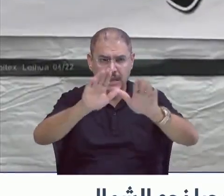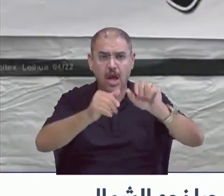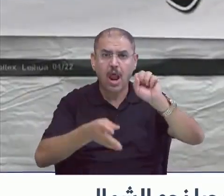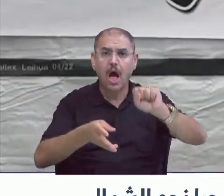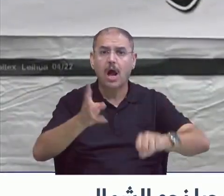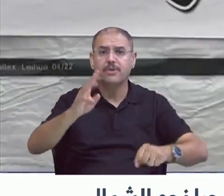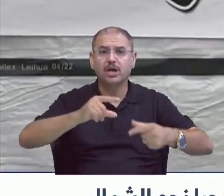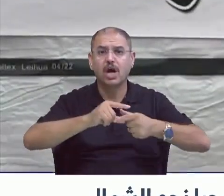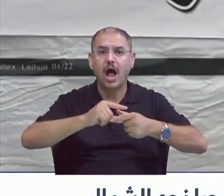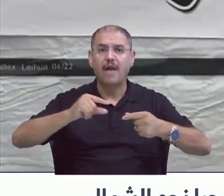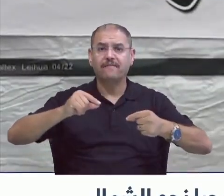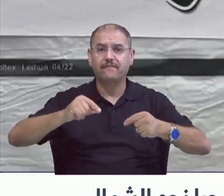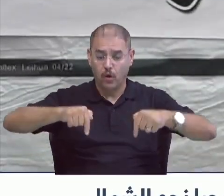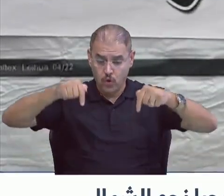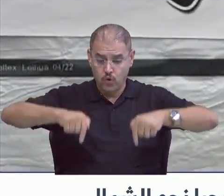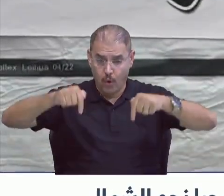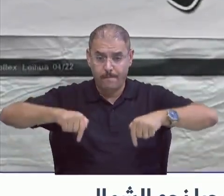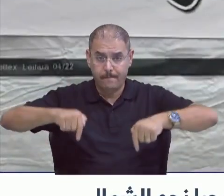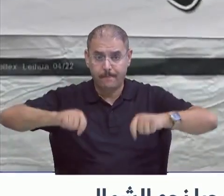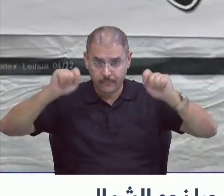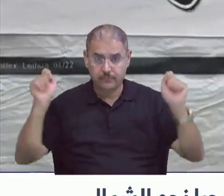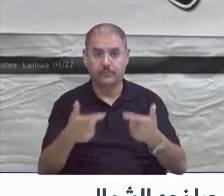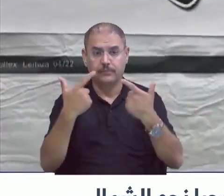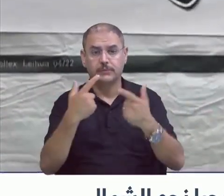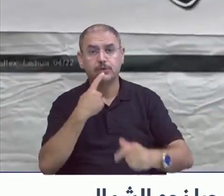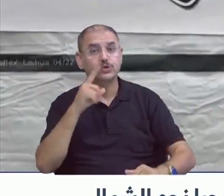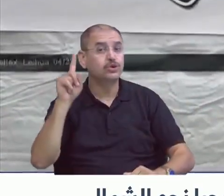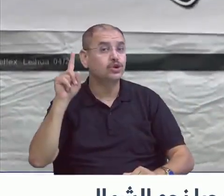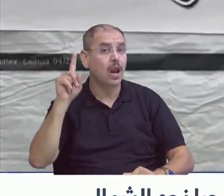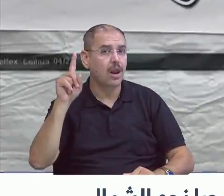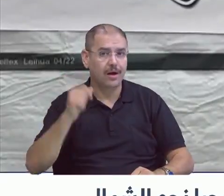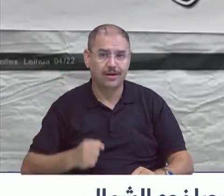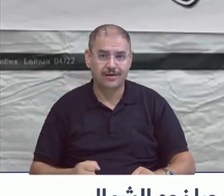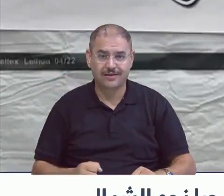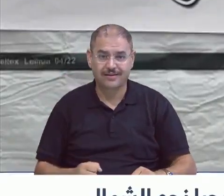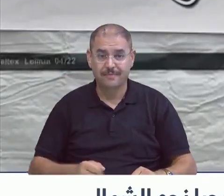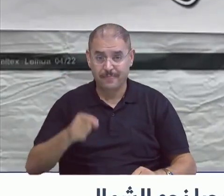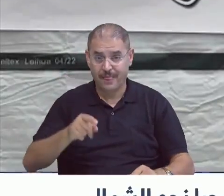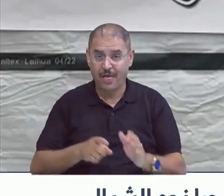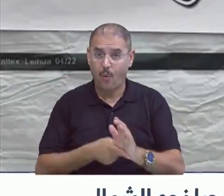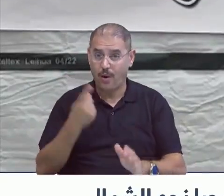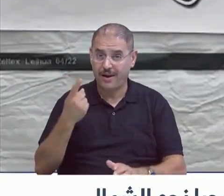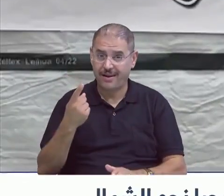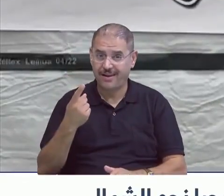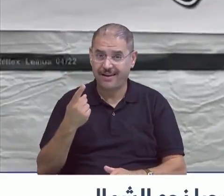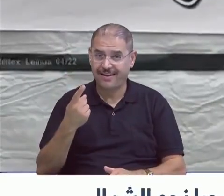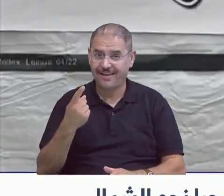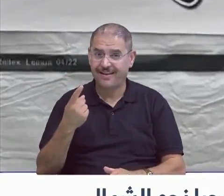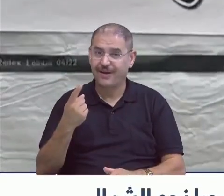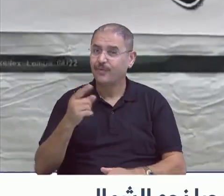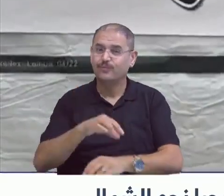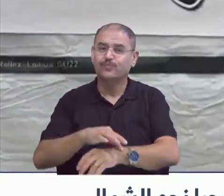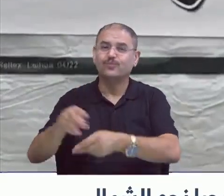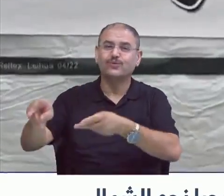ستباشر هذه المبادرة عملها اليوم إن شاء الله وعلى عدة مراحل حيث ستكون المرحلة الأولى من المستشفى